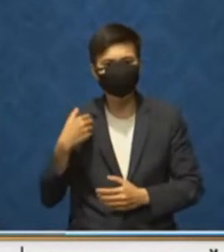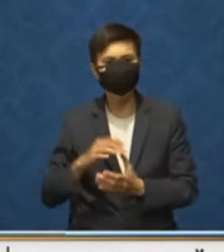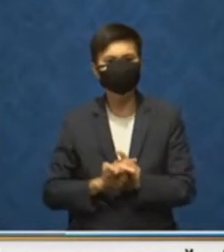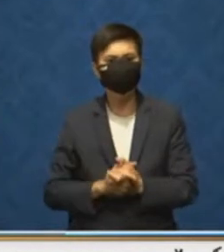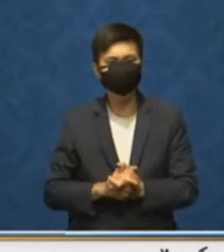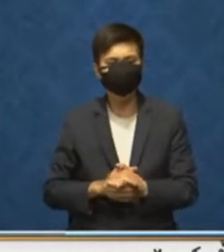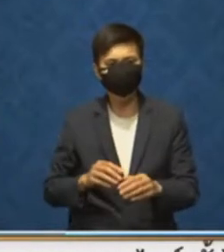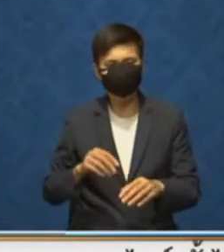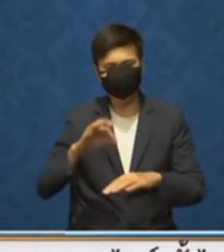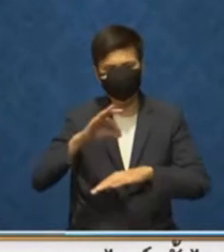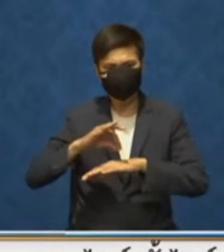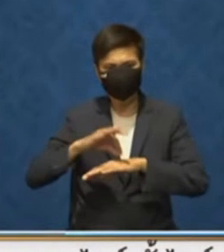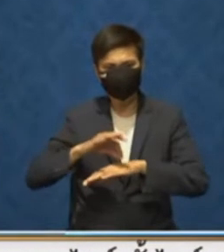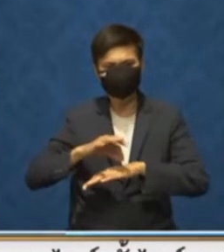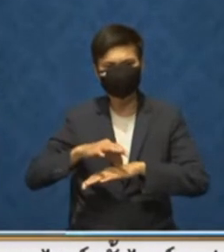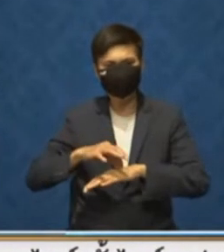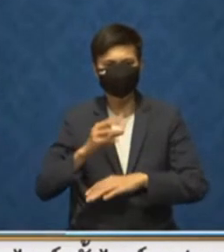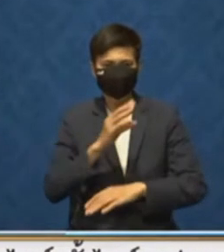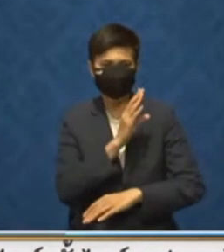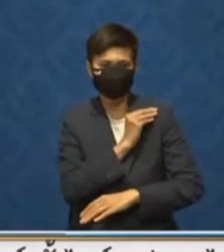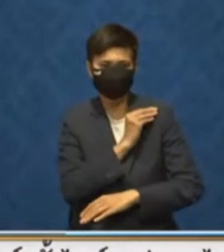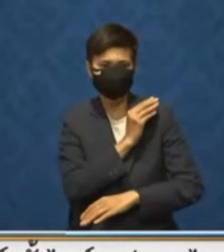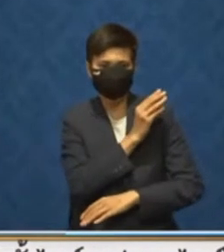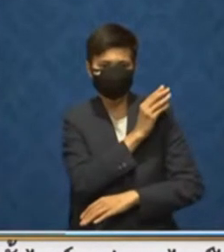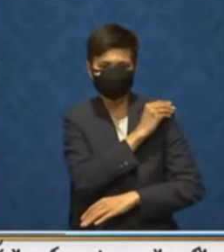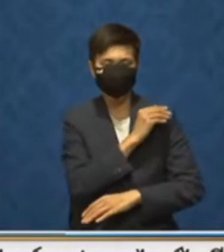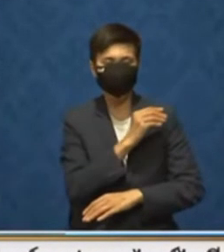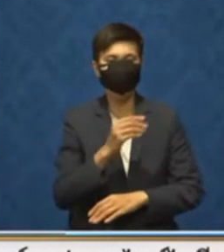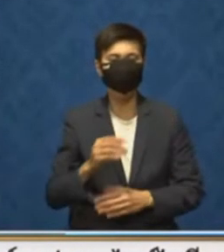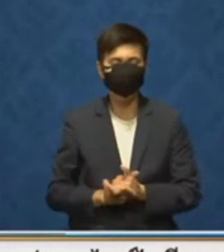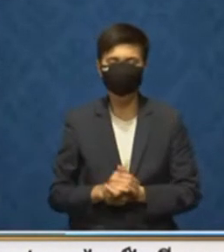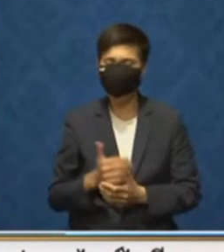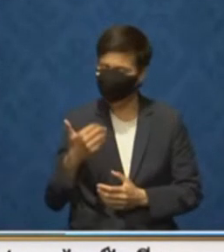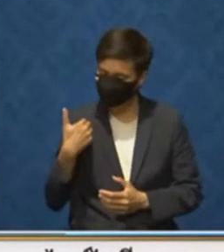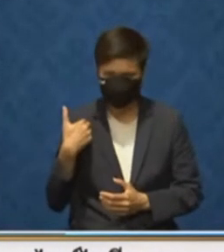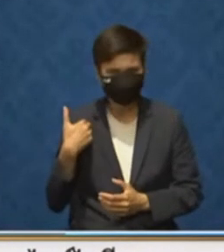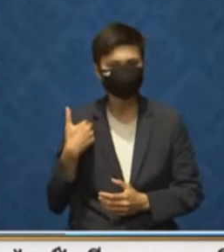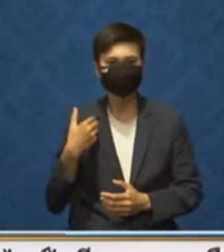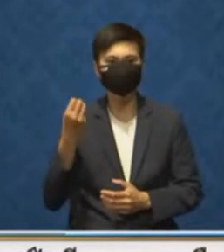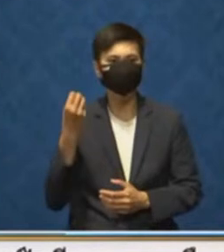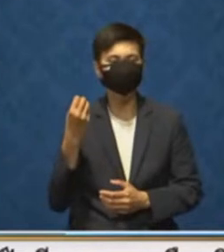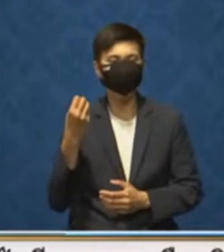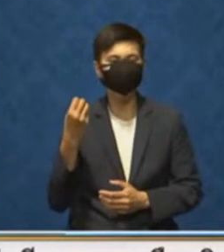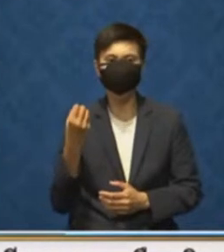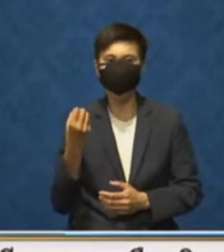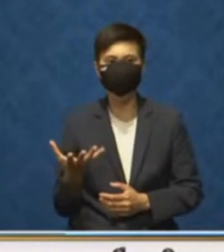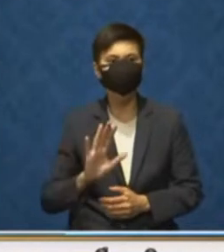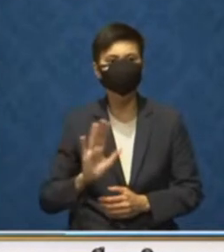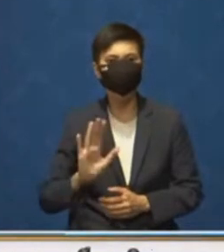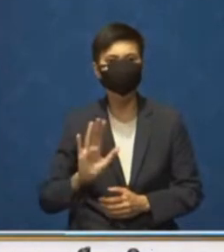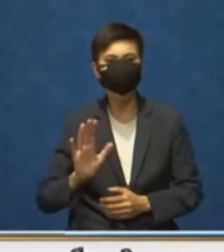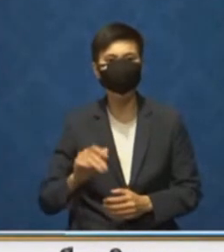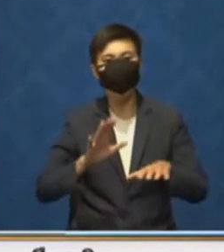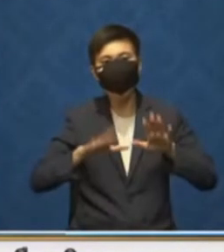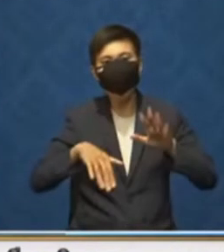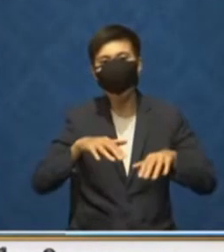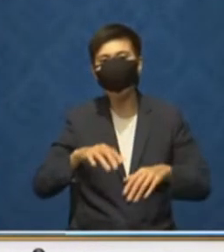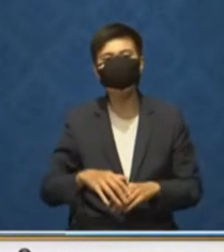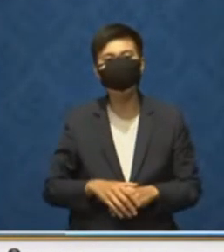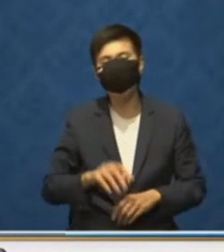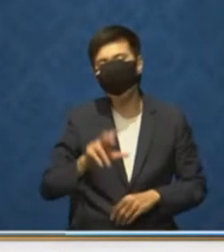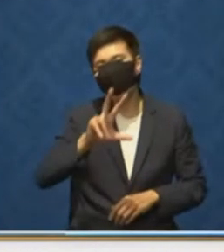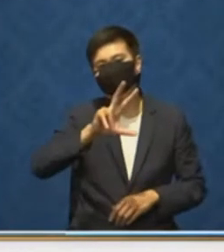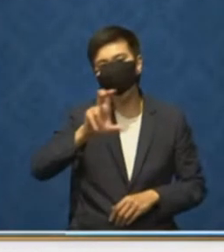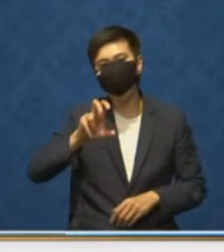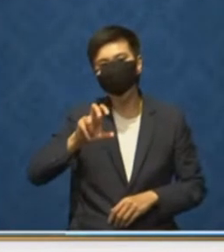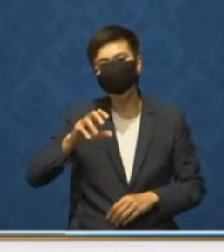กันนะท่านกองกองสามกองทัพเนี่ยนะมีสโมสรไม่มากหรอกครับประมาณสามร้อยสโมสรนั่นเอง